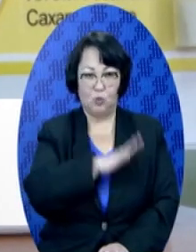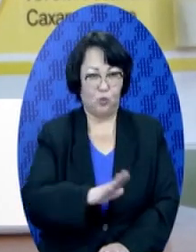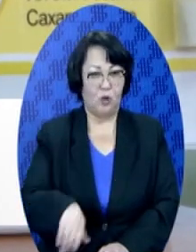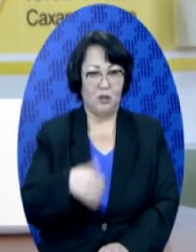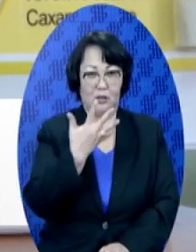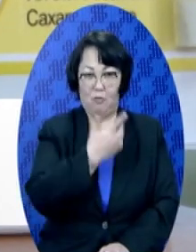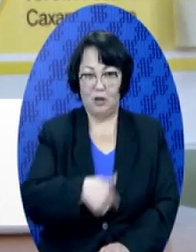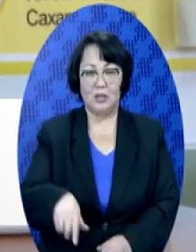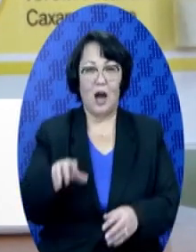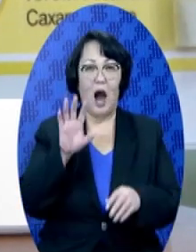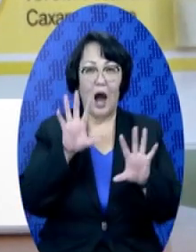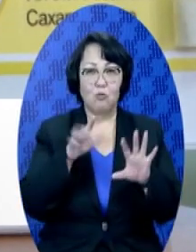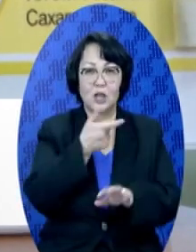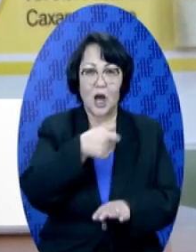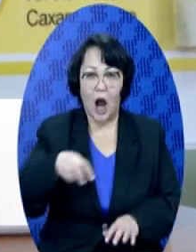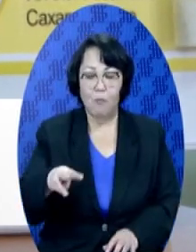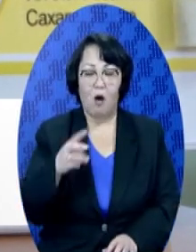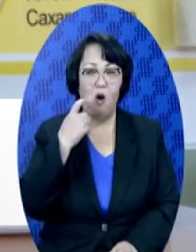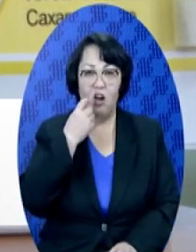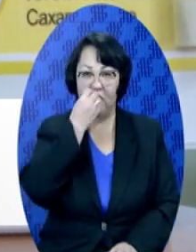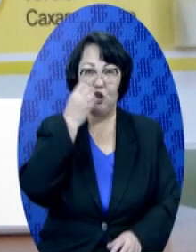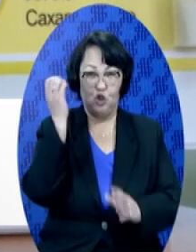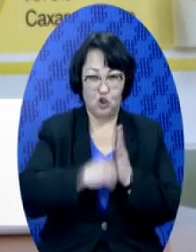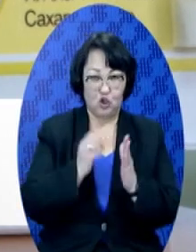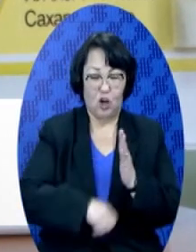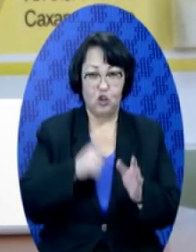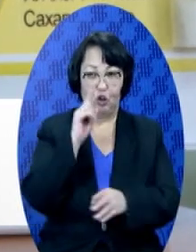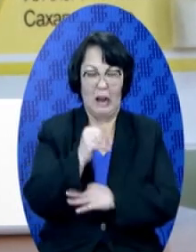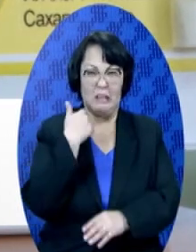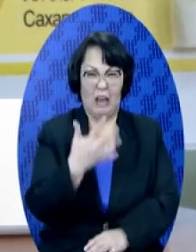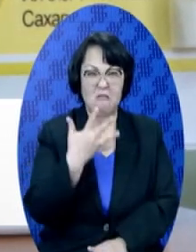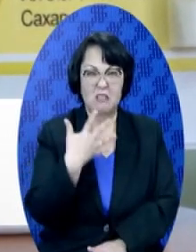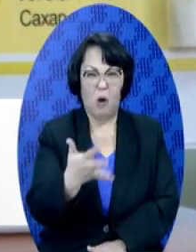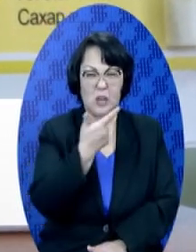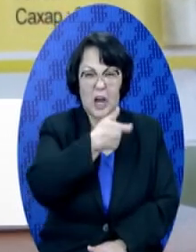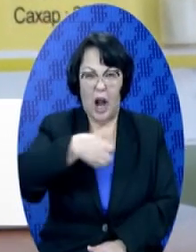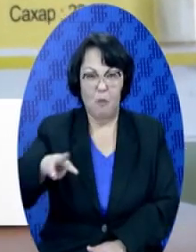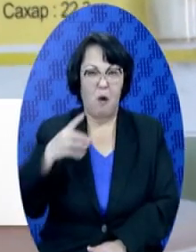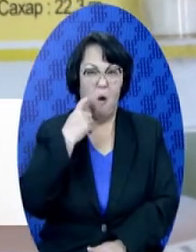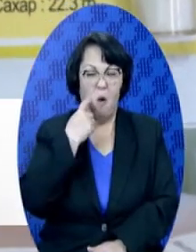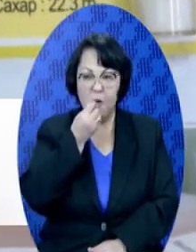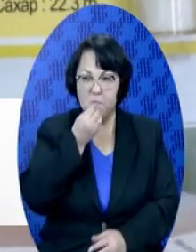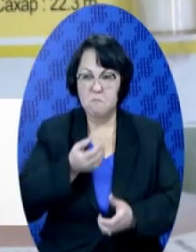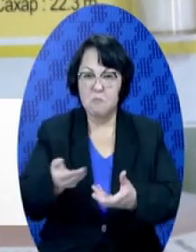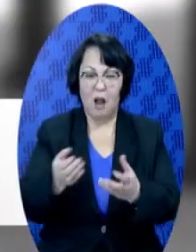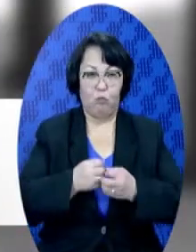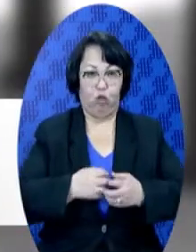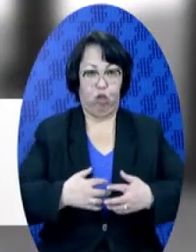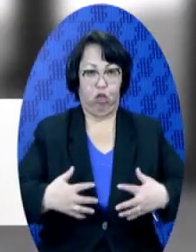грамм сахар хэрэглэх ёстой. Гэтэл бид нэр хоног 55 грамм сахар өгөхөөр энэ хэмжээ маань зөвлөн хэмжээнээс 10 дахин их